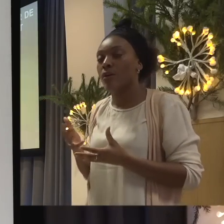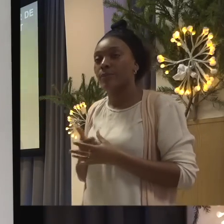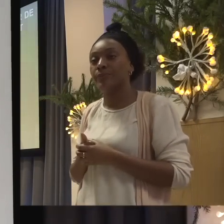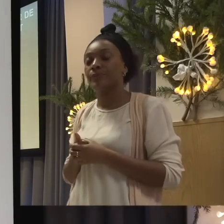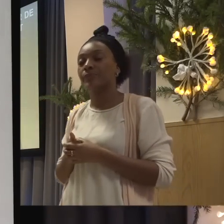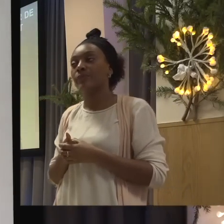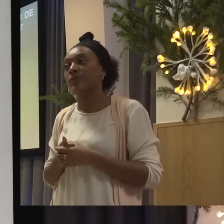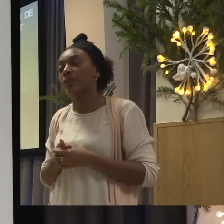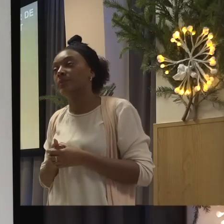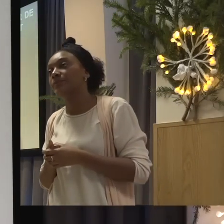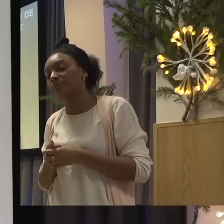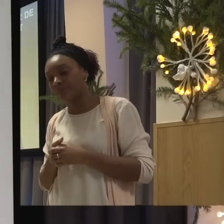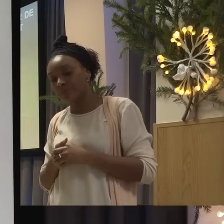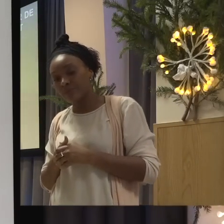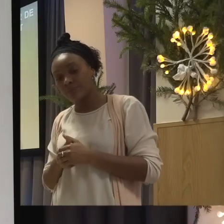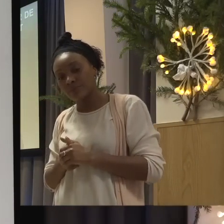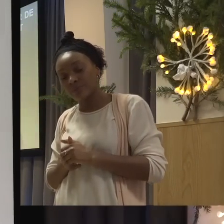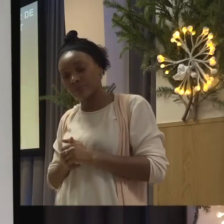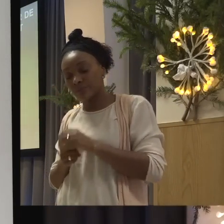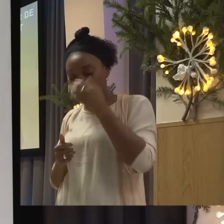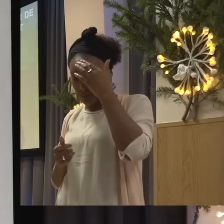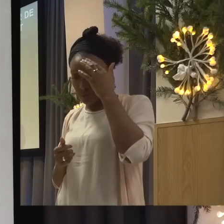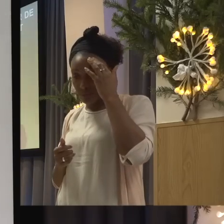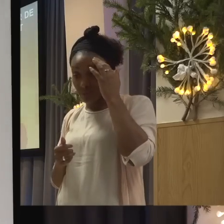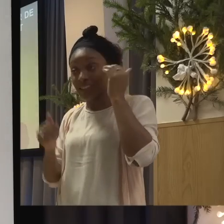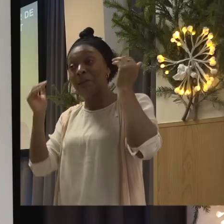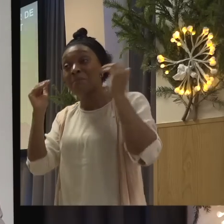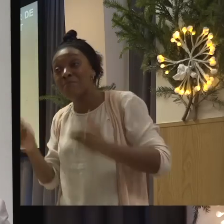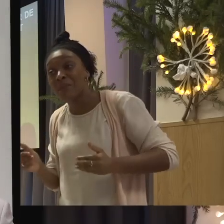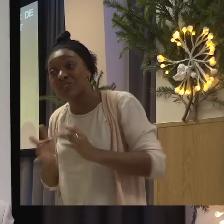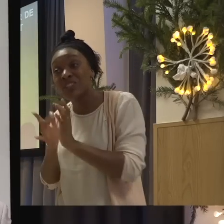pu convaincre autour de lui.